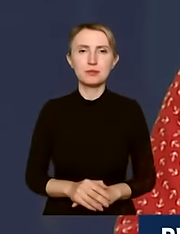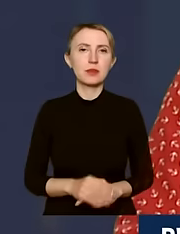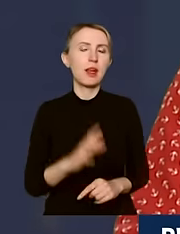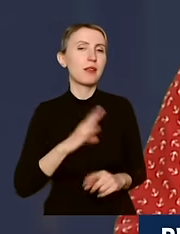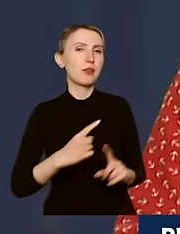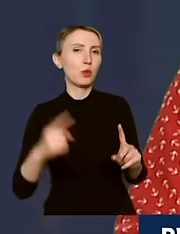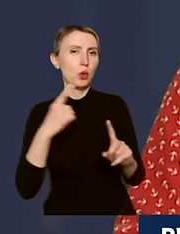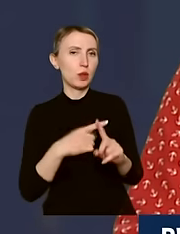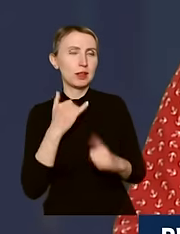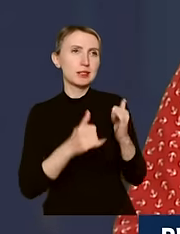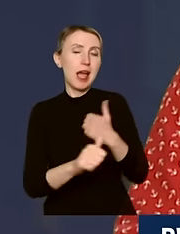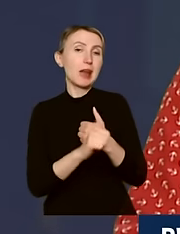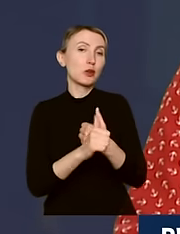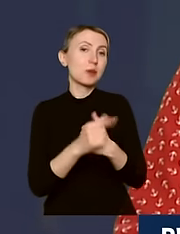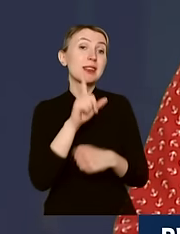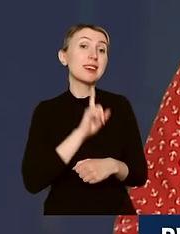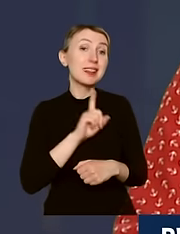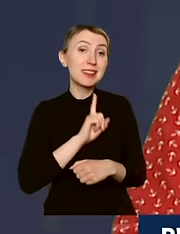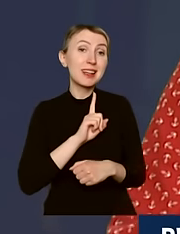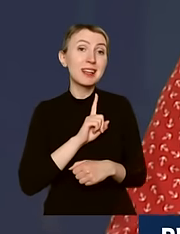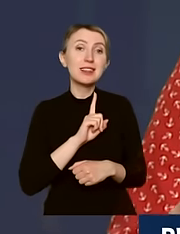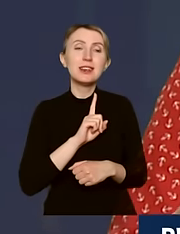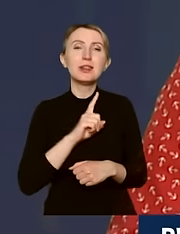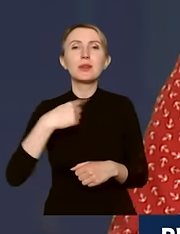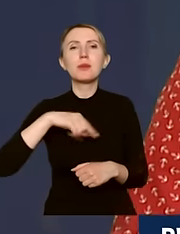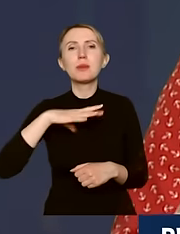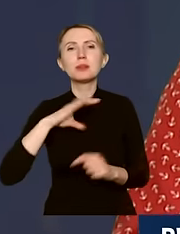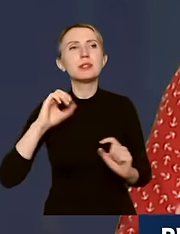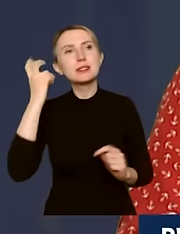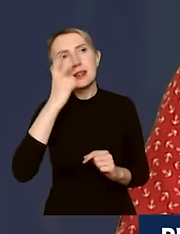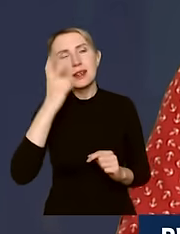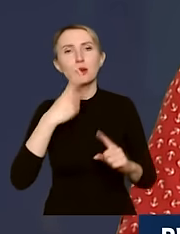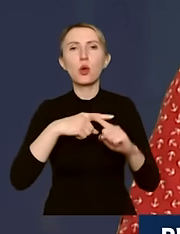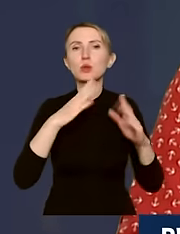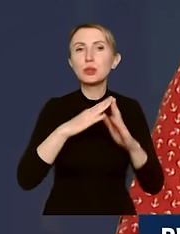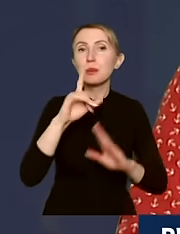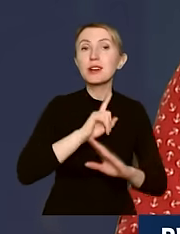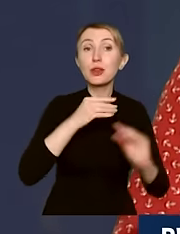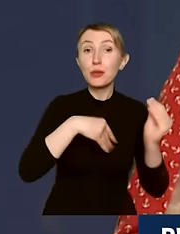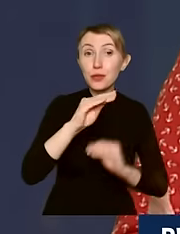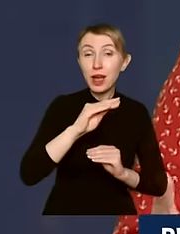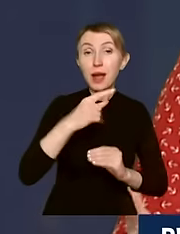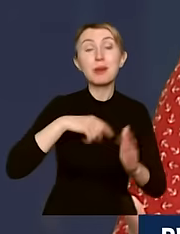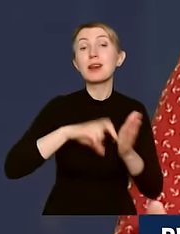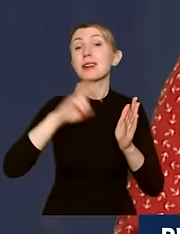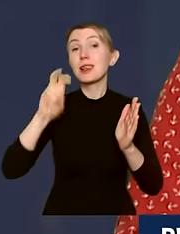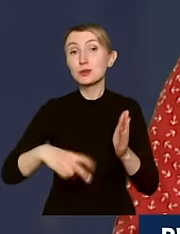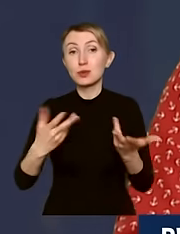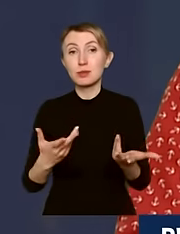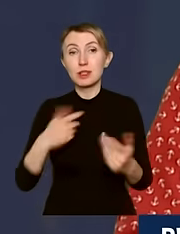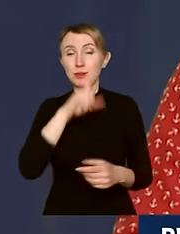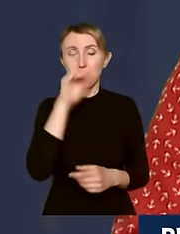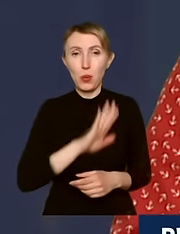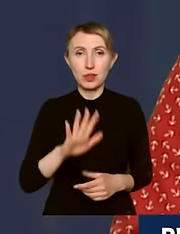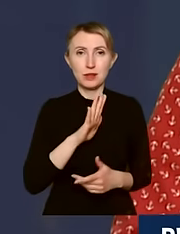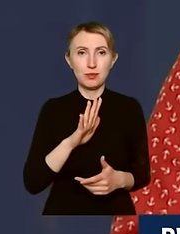to był argument o podłożu religijnym, to raczej mielibyśmy wzrost zainteresowania Kościołem i religią, a raczej odchodzimy od tego w tym sensie jako społeczeństwo, bo